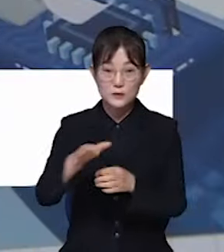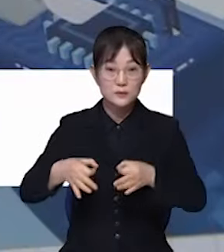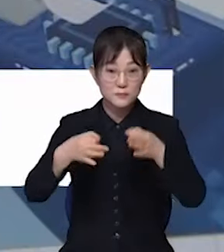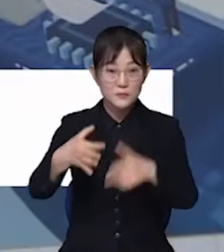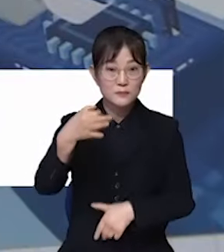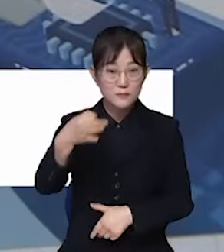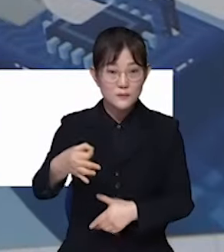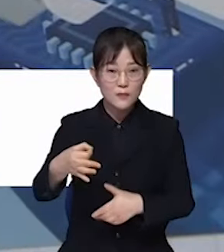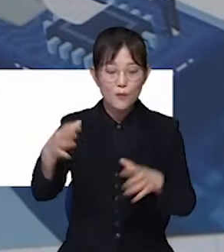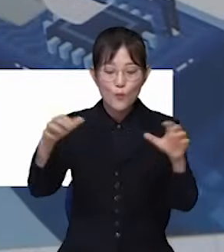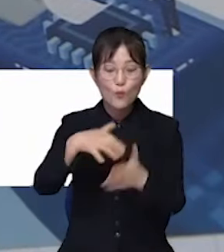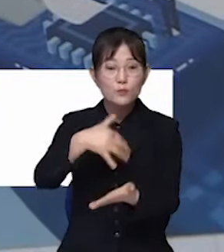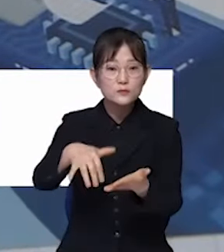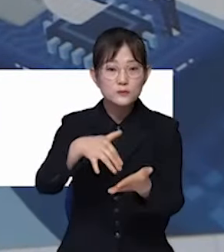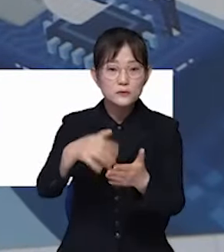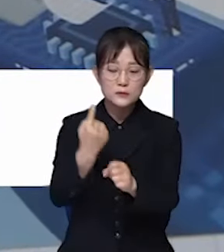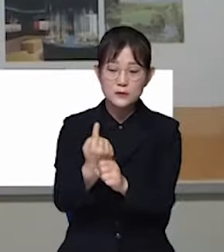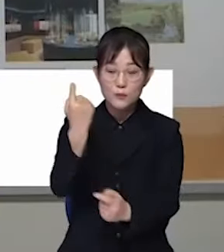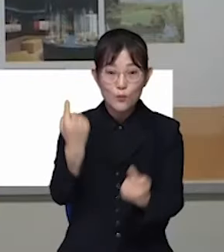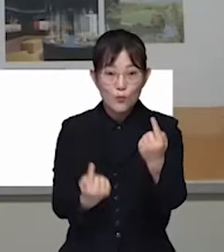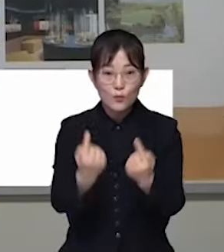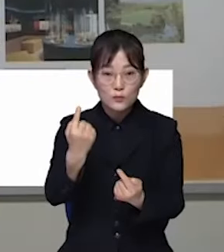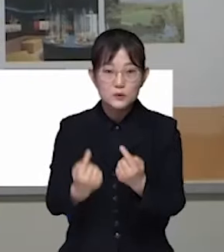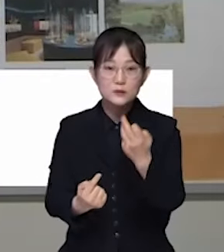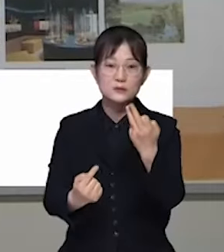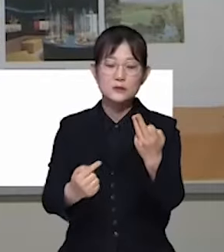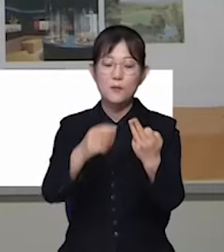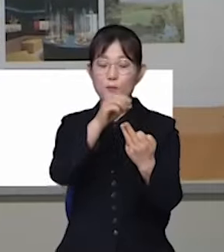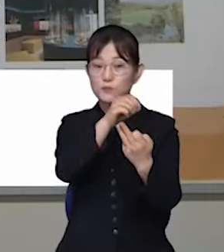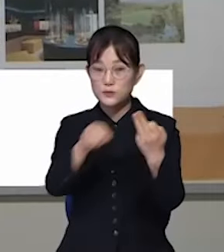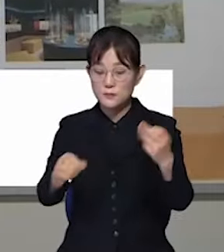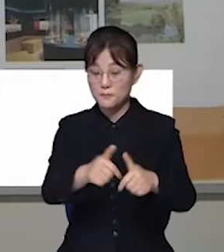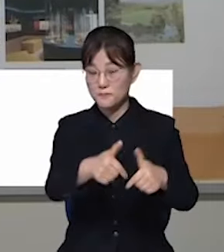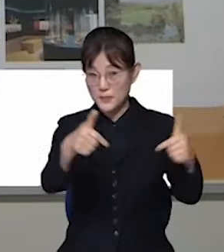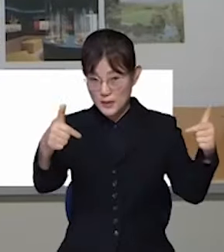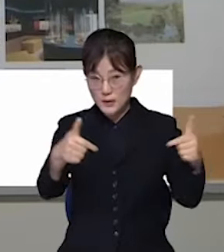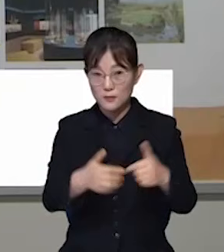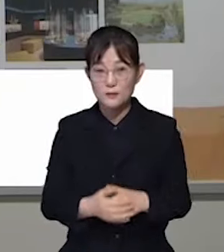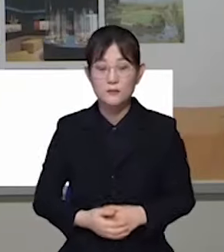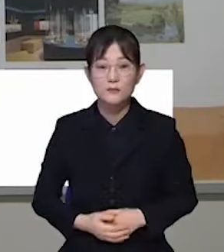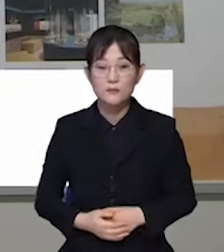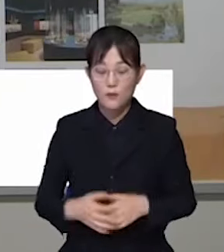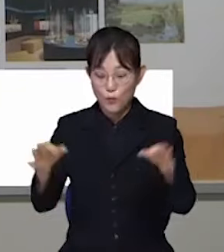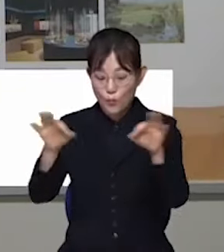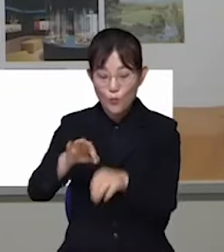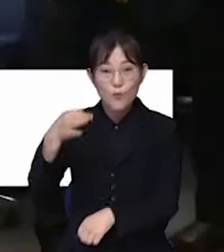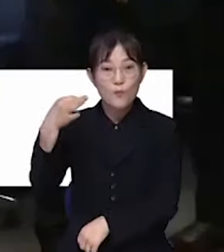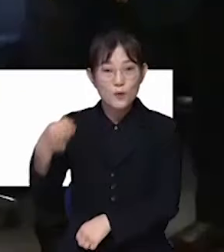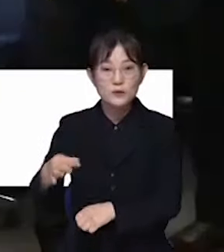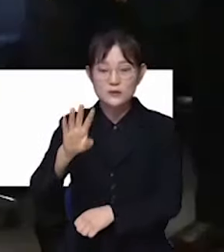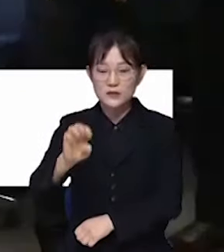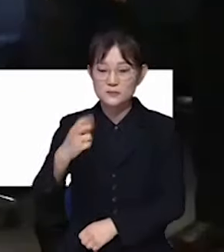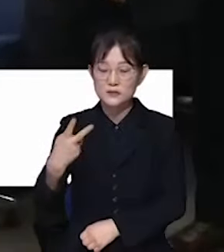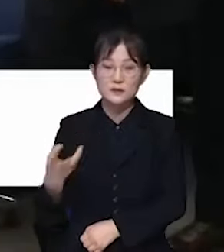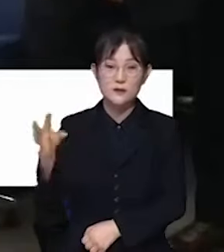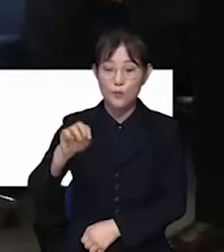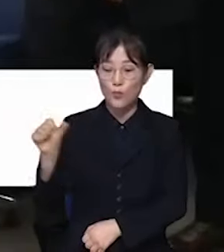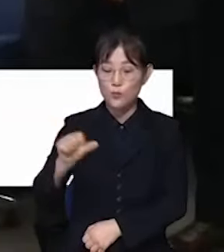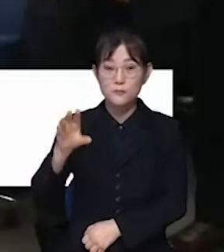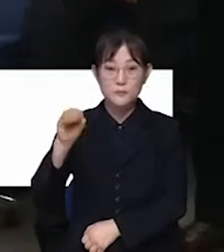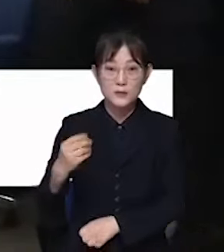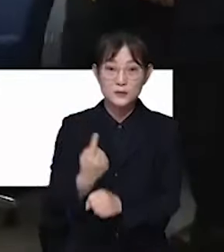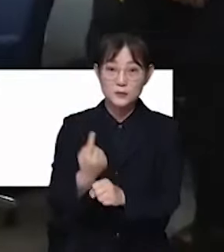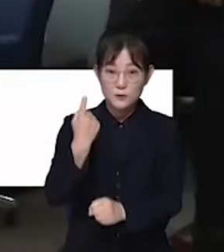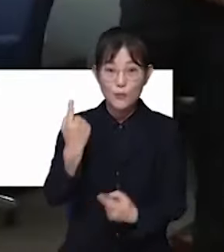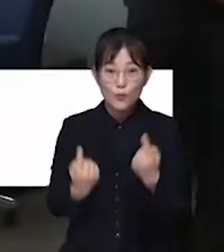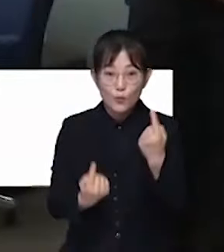고향사랑기부금 모금 건수는 지난해 같은 기간보다 13% 늘었습니다. 모금액은 47억 5천만 원으로 지난해